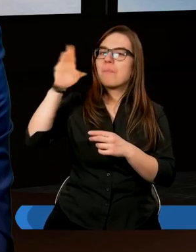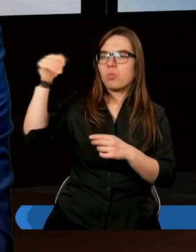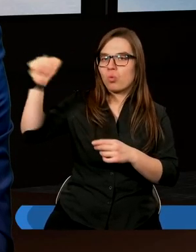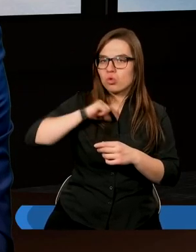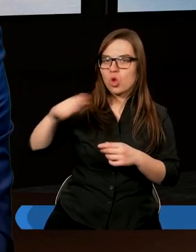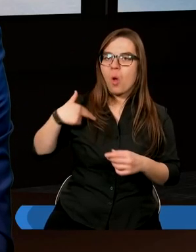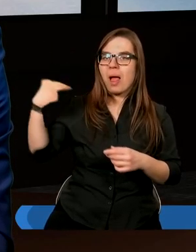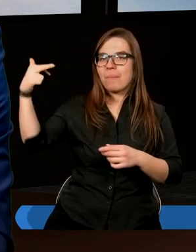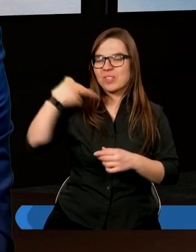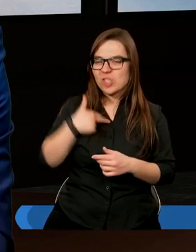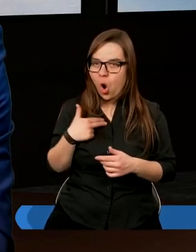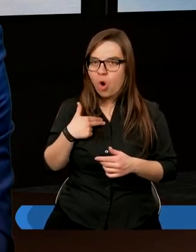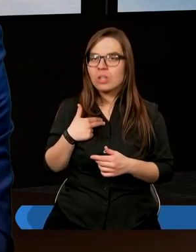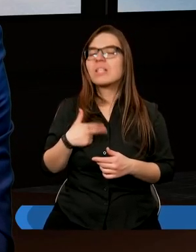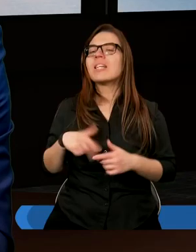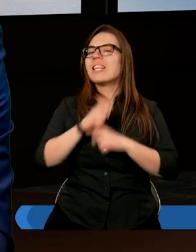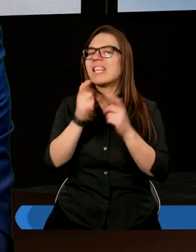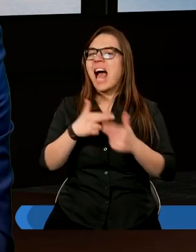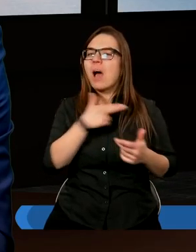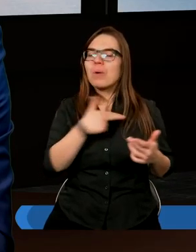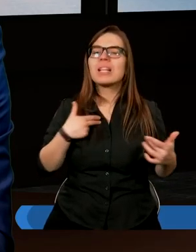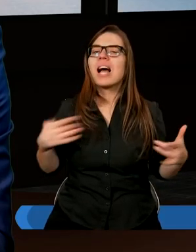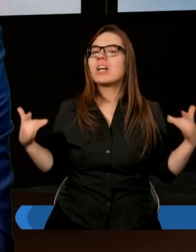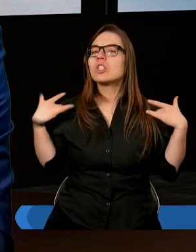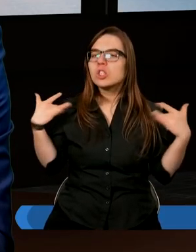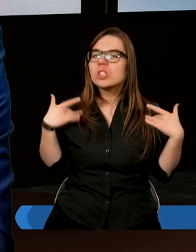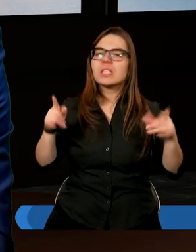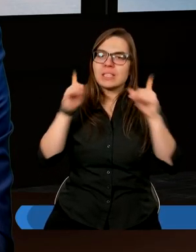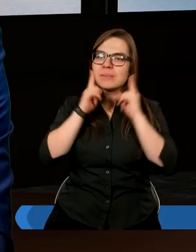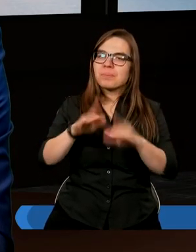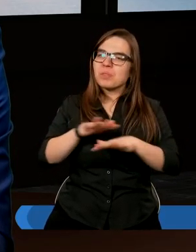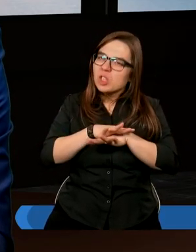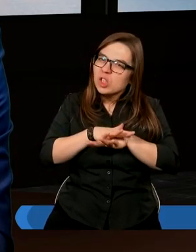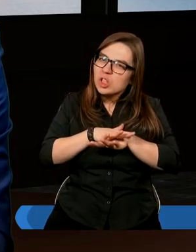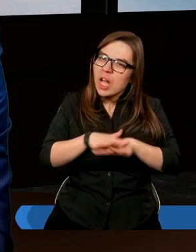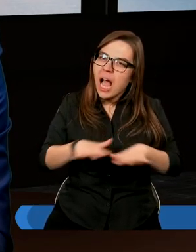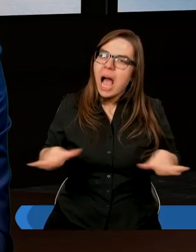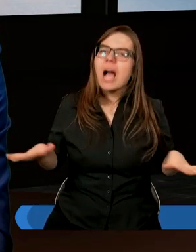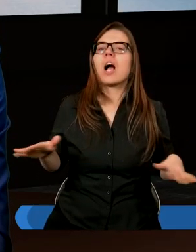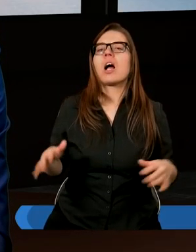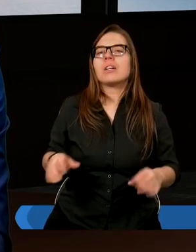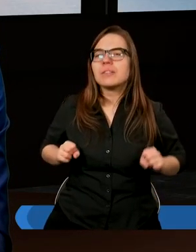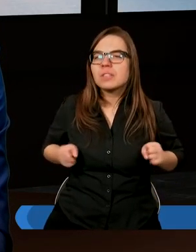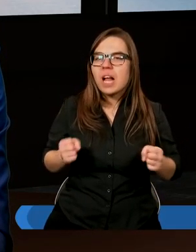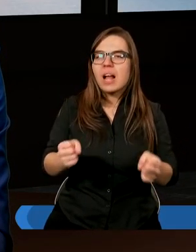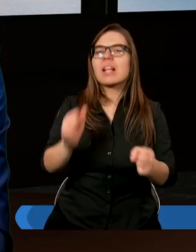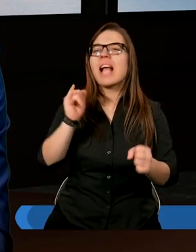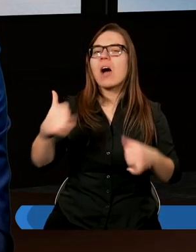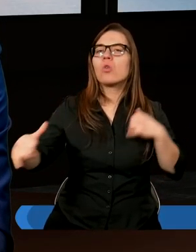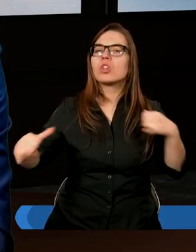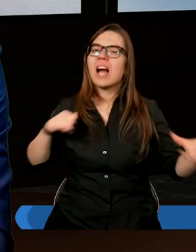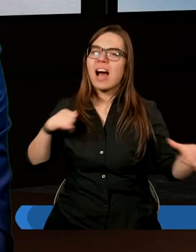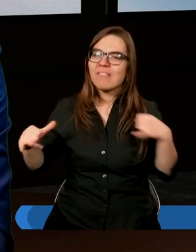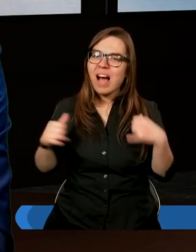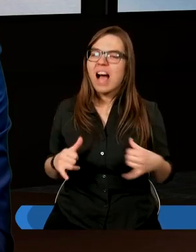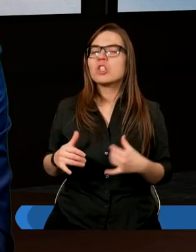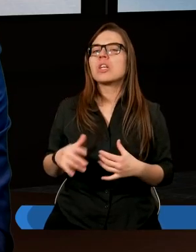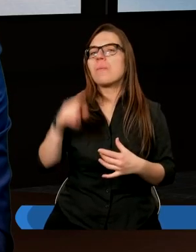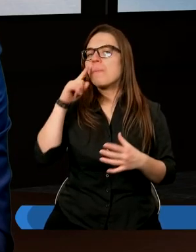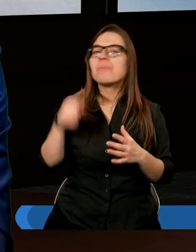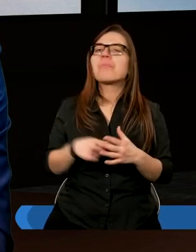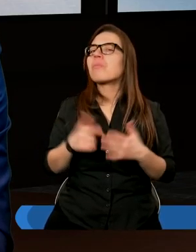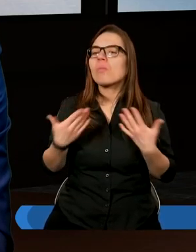całe nasze życie powinno być naprawdę w prawdziwej szczerości w naszym działaniu jako szafarze powinniśmy